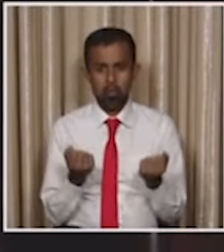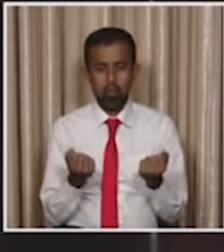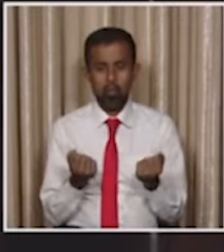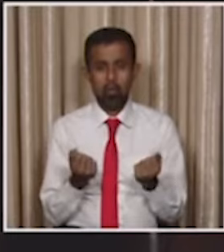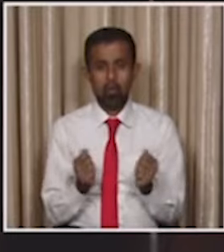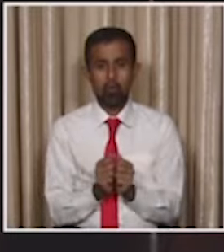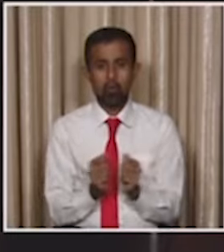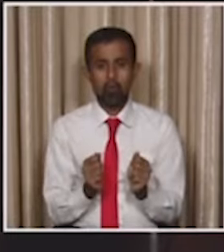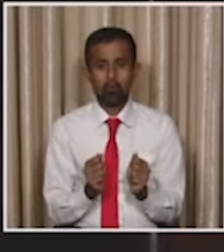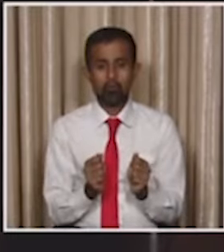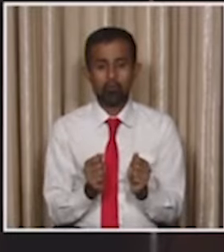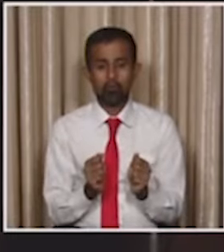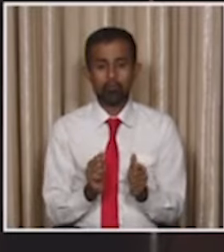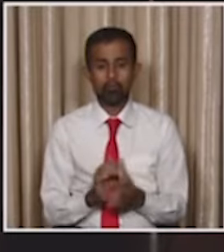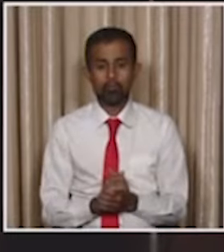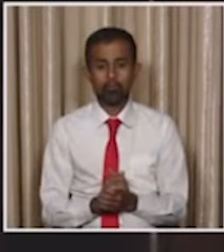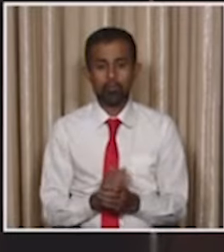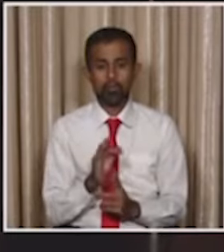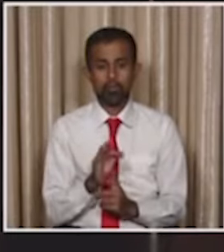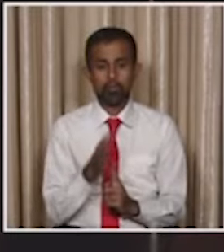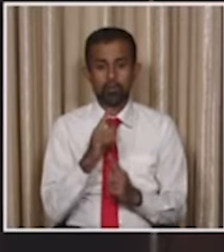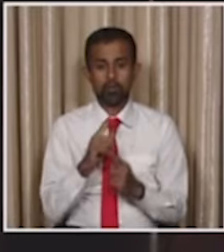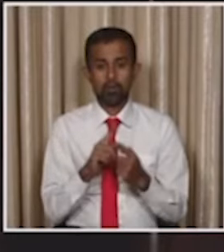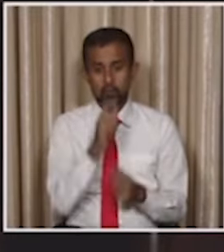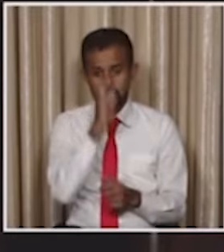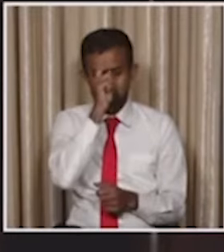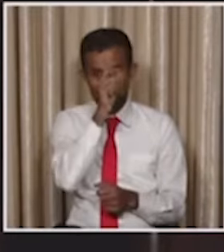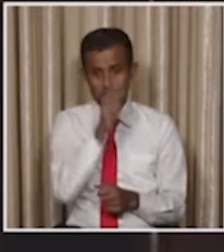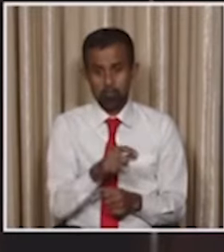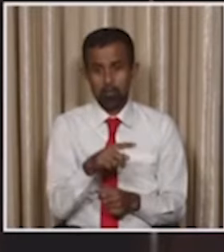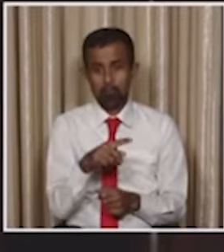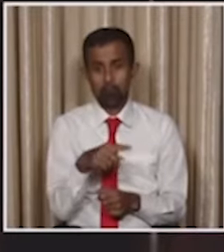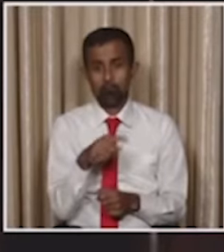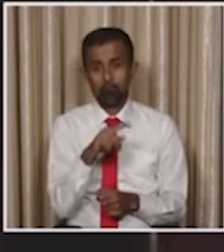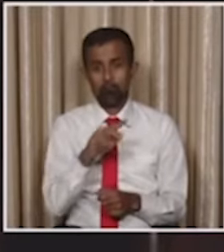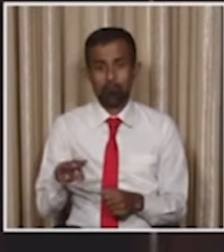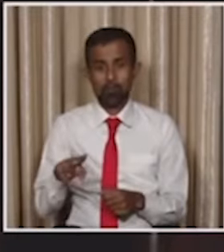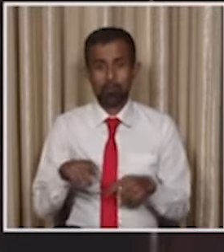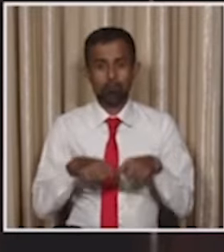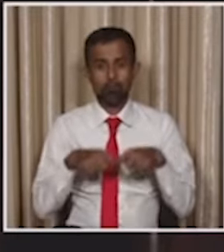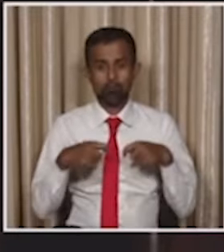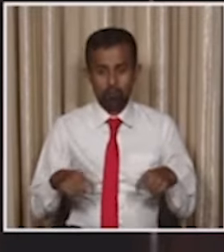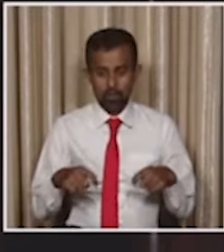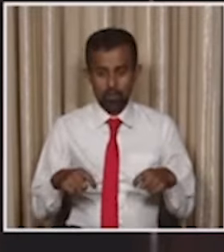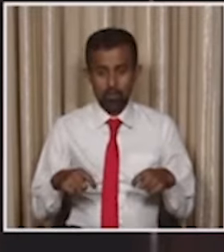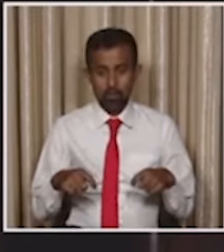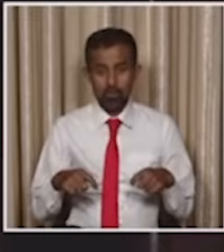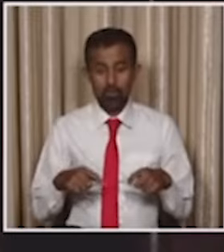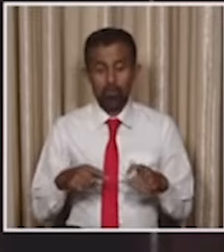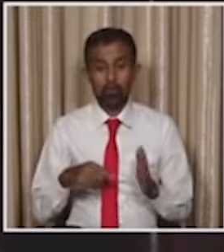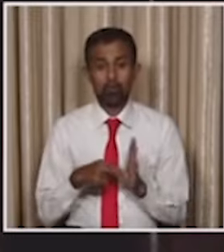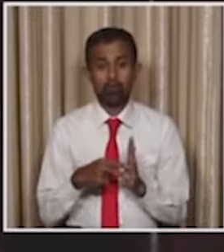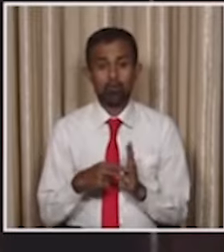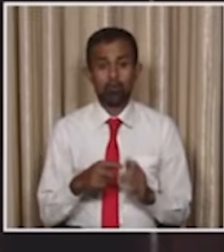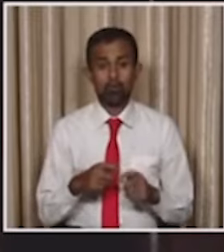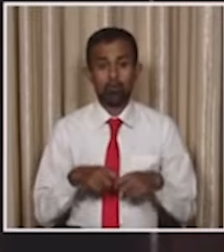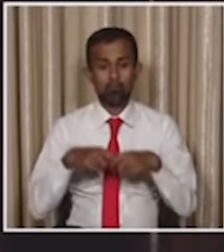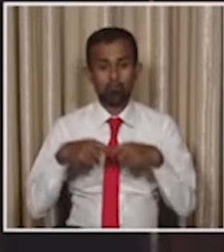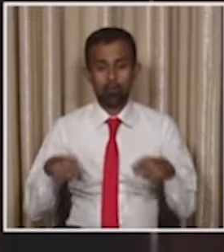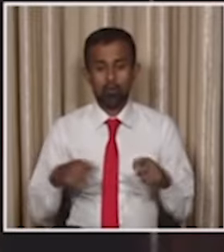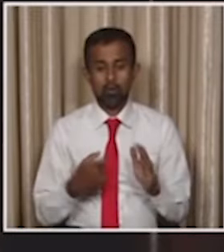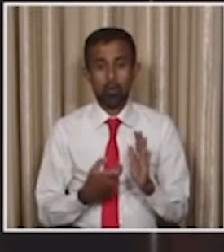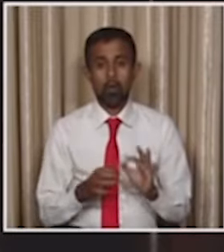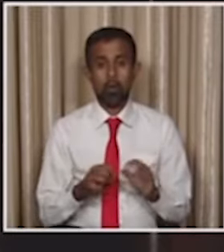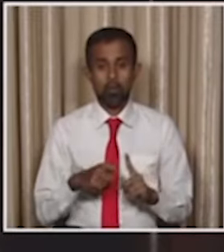වැඩසටහන? අර ජනාධිපතිවරයා අතිරේක වියදමක් වශයෙන් පරිපූර්ණක වියදමක් වශයෙන්